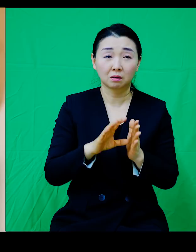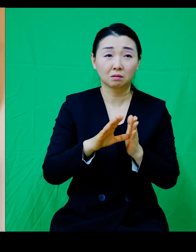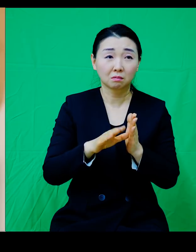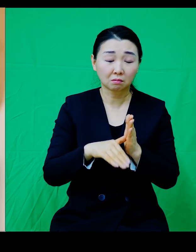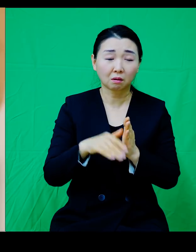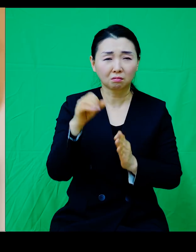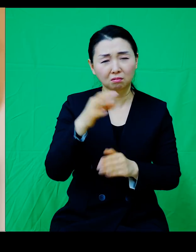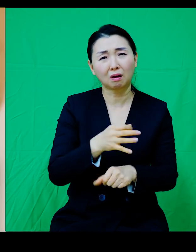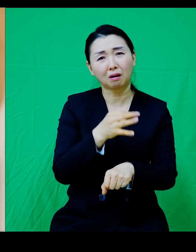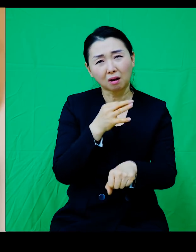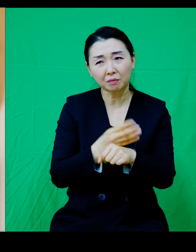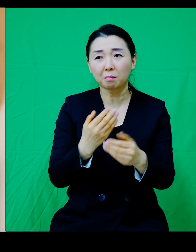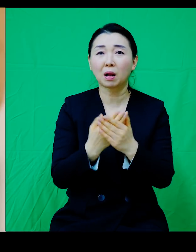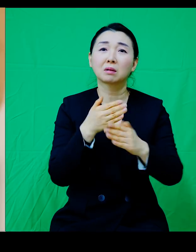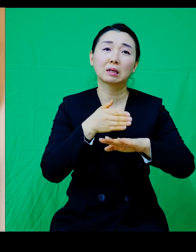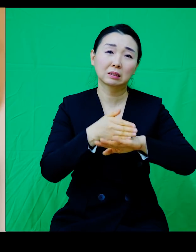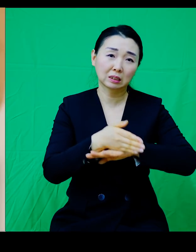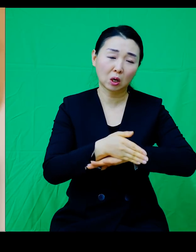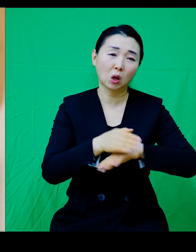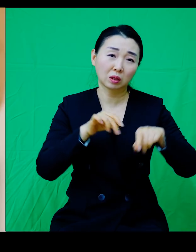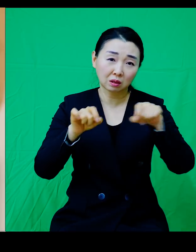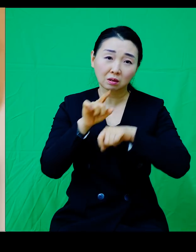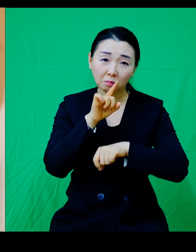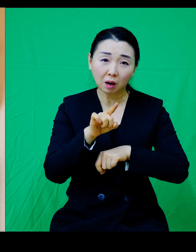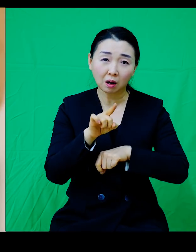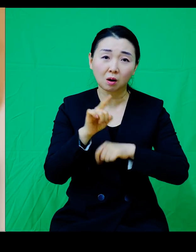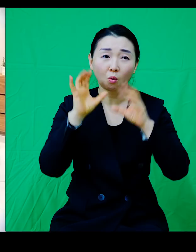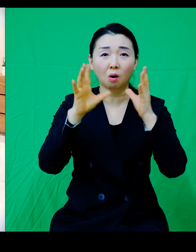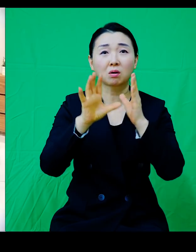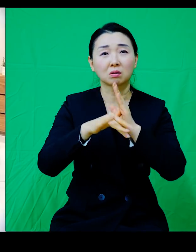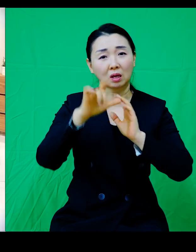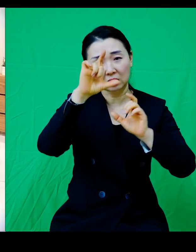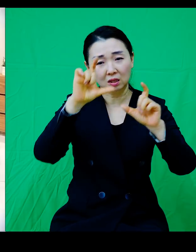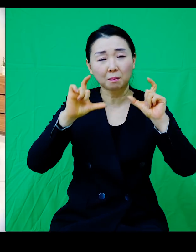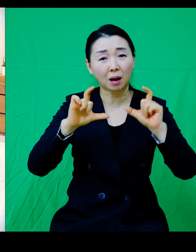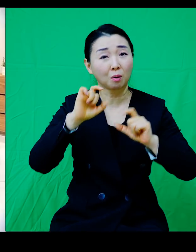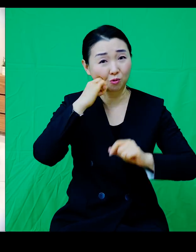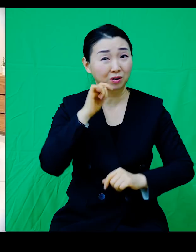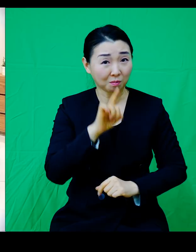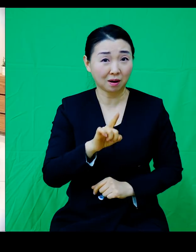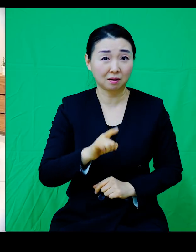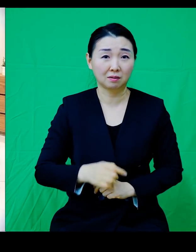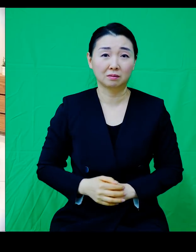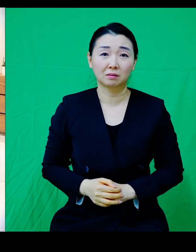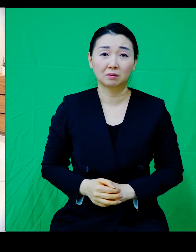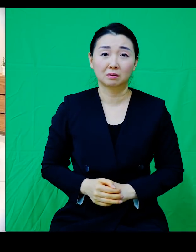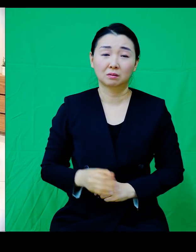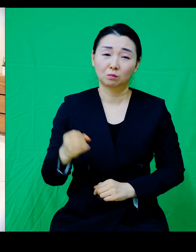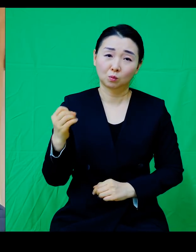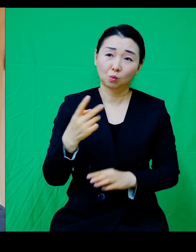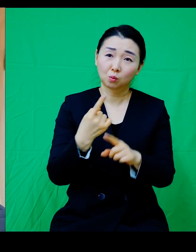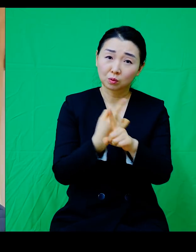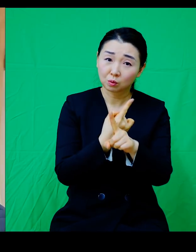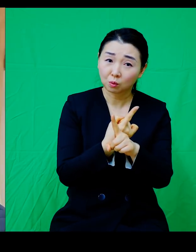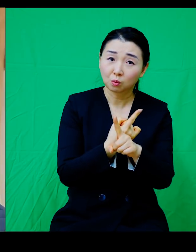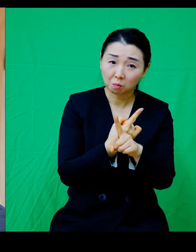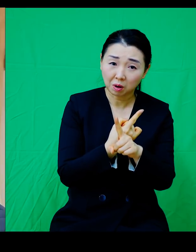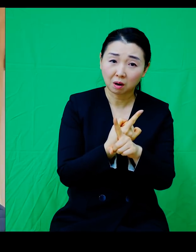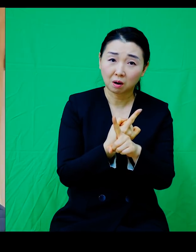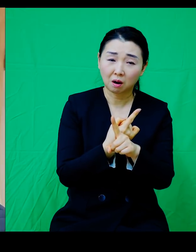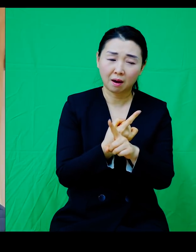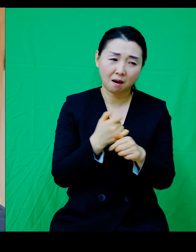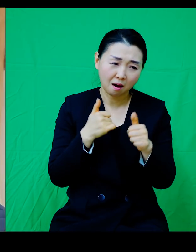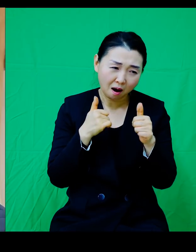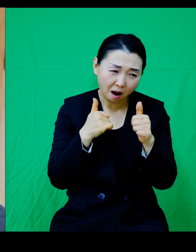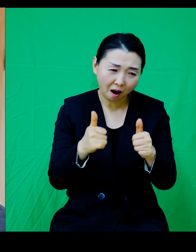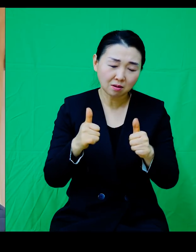이제 단순 발달 지연이라고 얘기를 들었어요. 너무 어릴 때는 이제 진단을 안 하기 때문에 그렇게 얘기를 듣고 와서는 치료실을